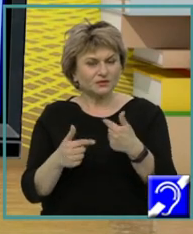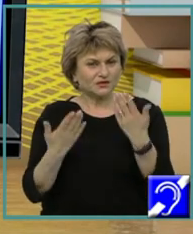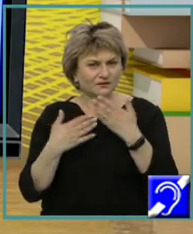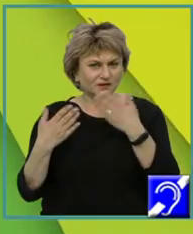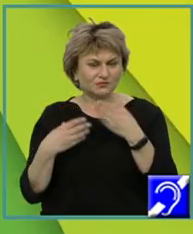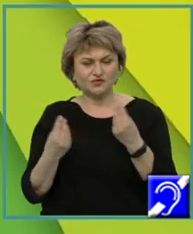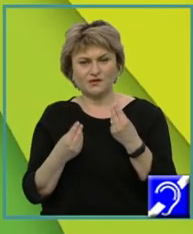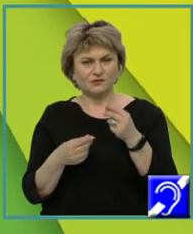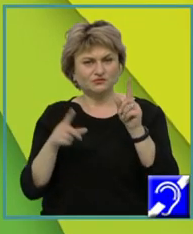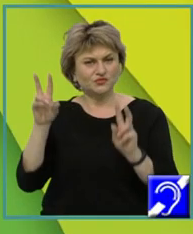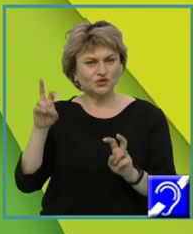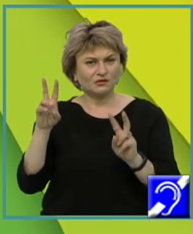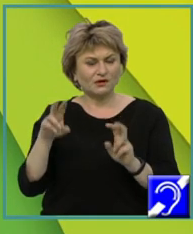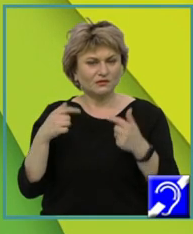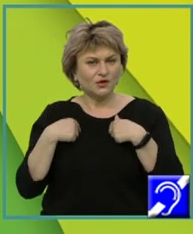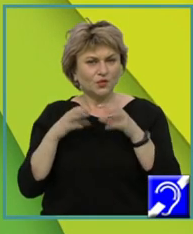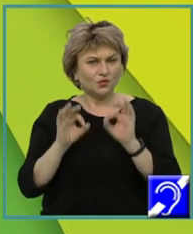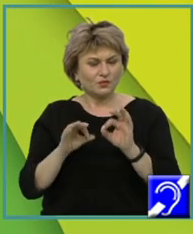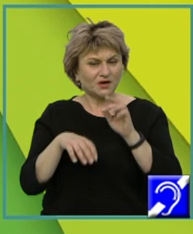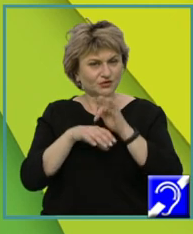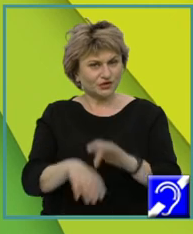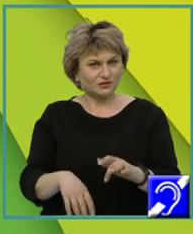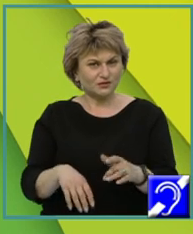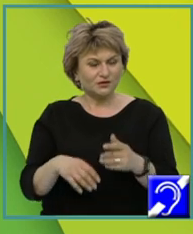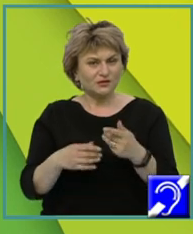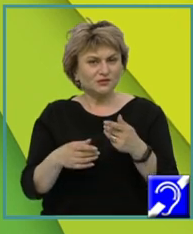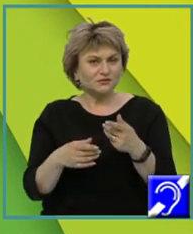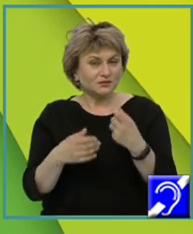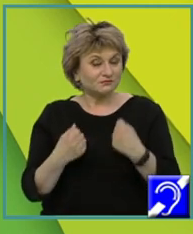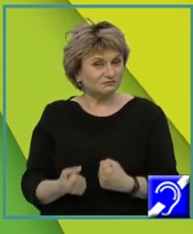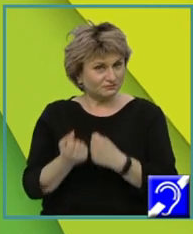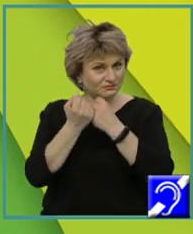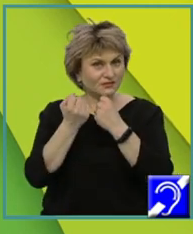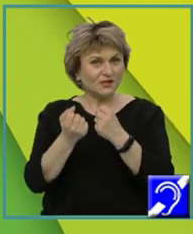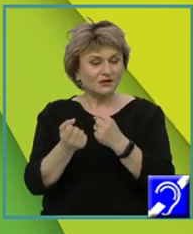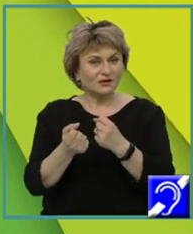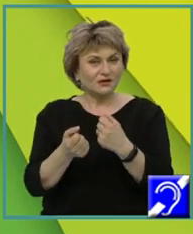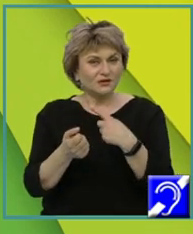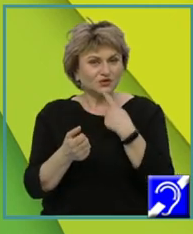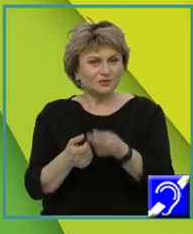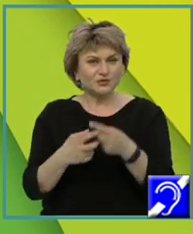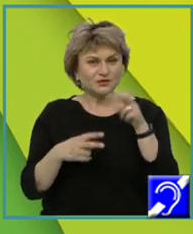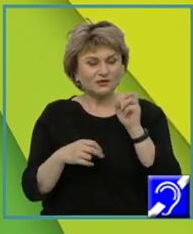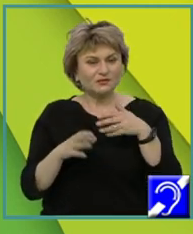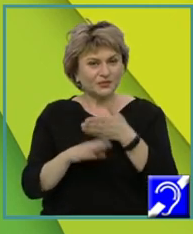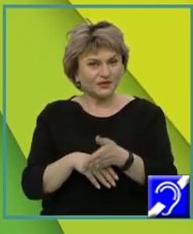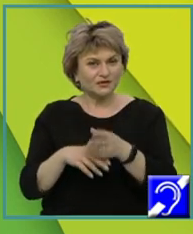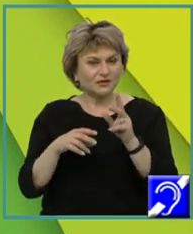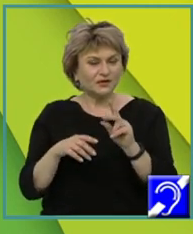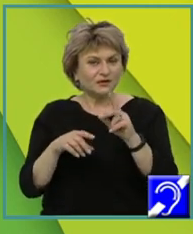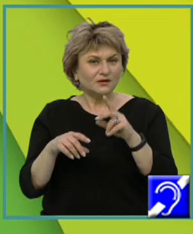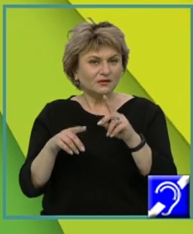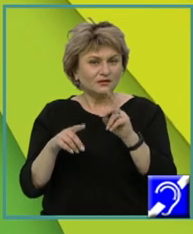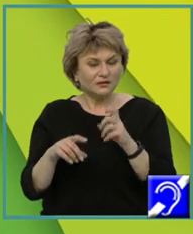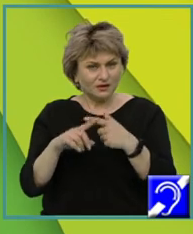niște citate eu doar încerc să îmi susțin afirmația prin textul